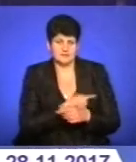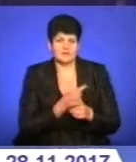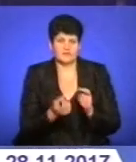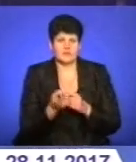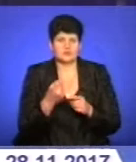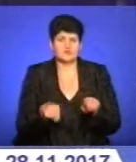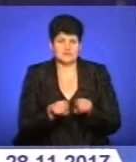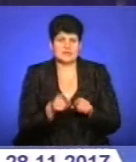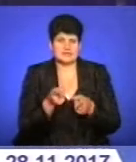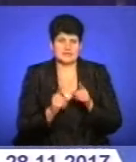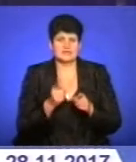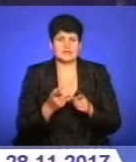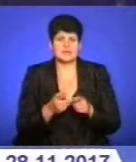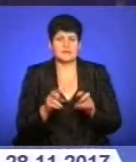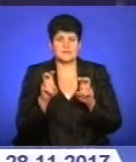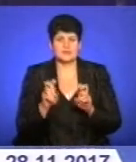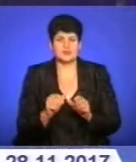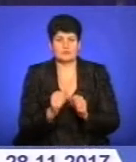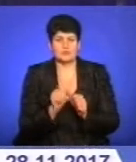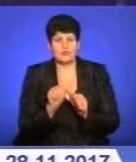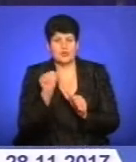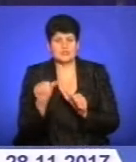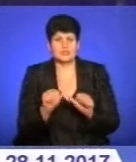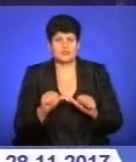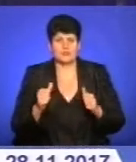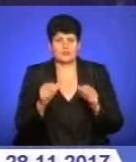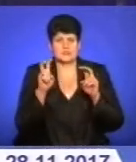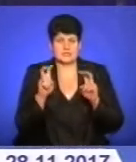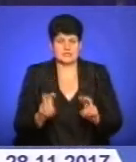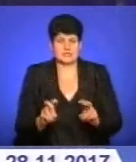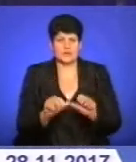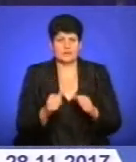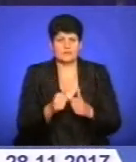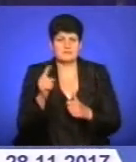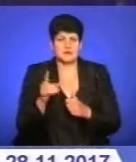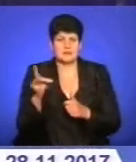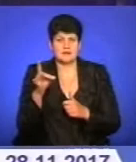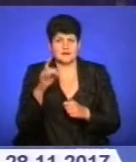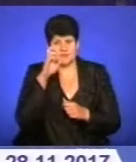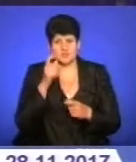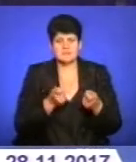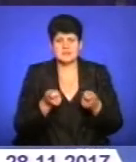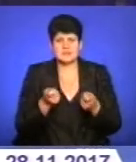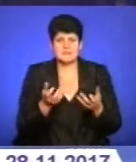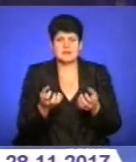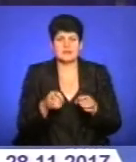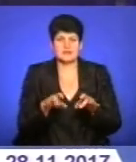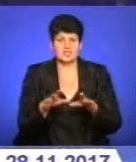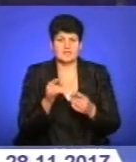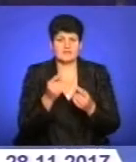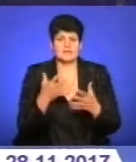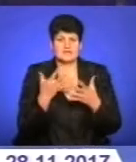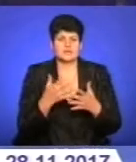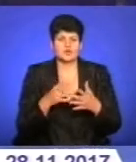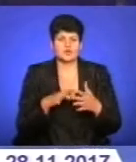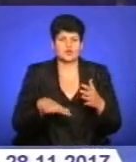На позачерговому засіданні Державної надзвичайної протиепізоотичної комісії при Збаразькій райдержадміністрації прийняли рішення визнати зону